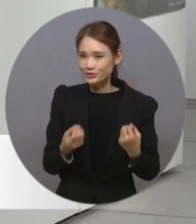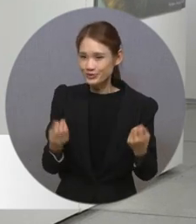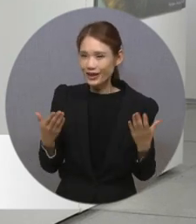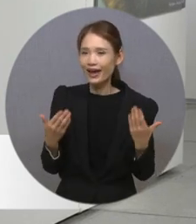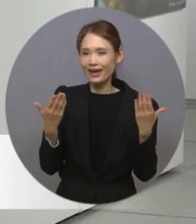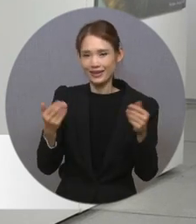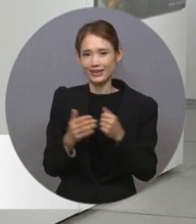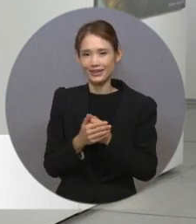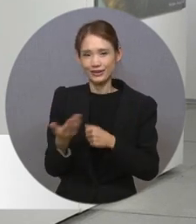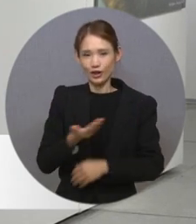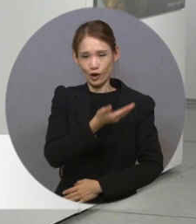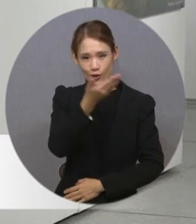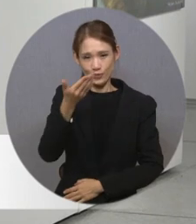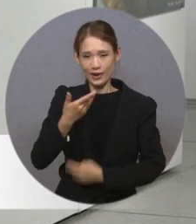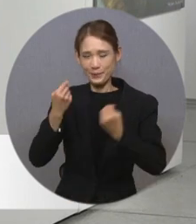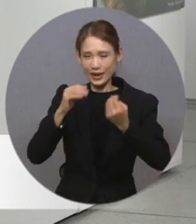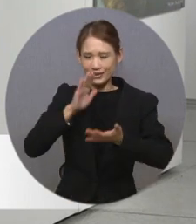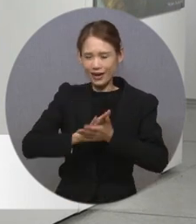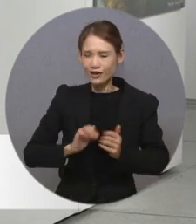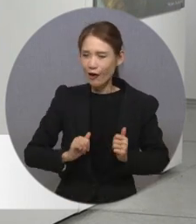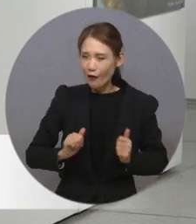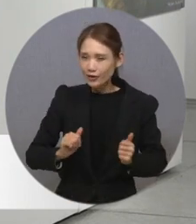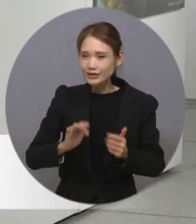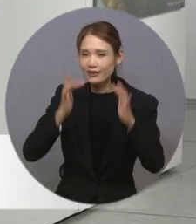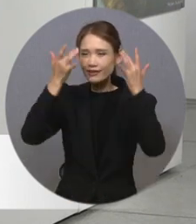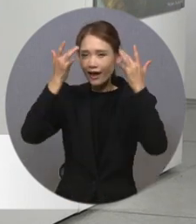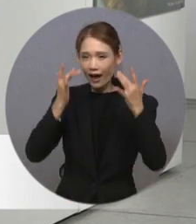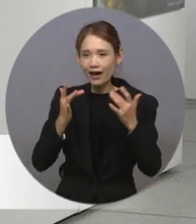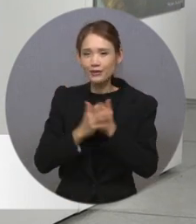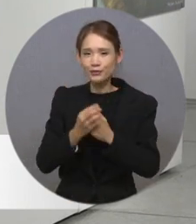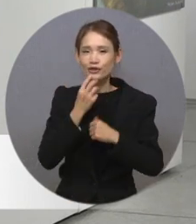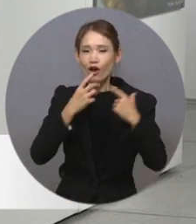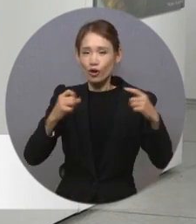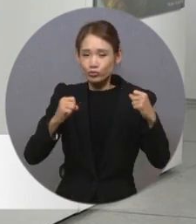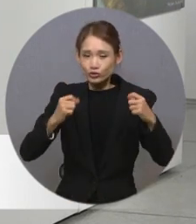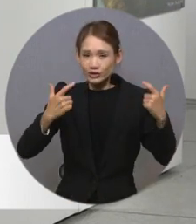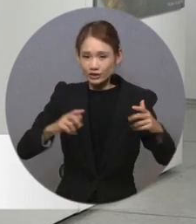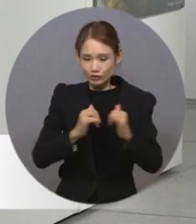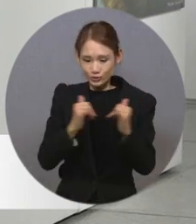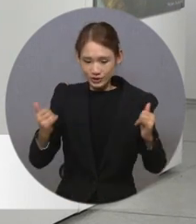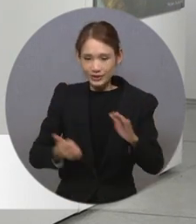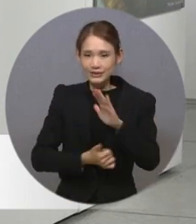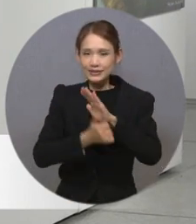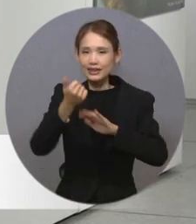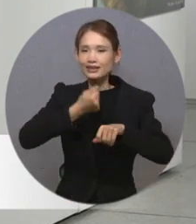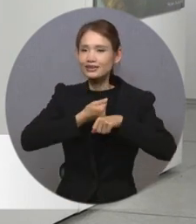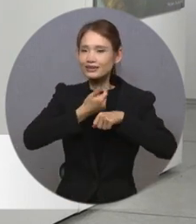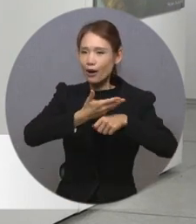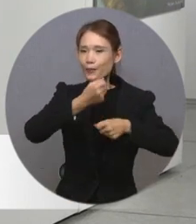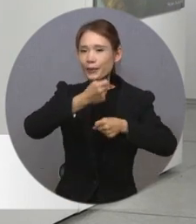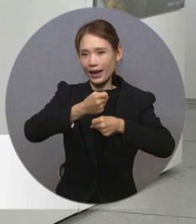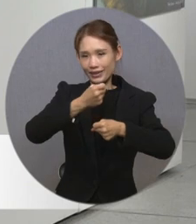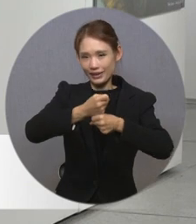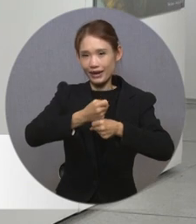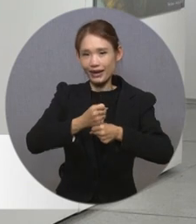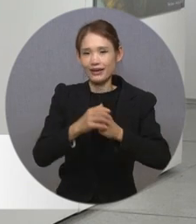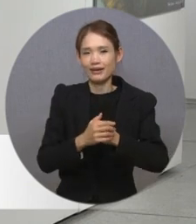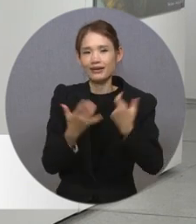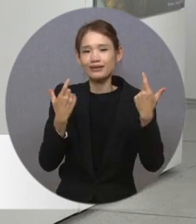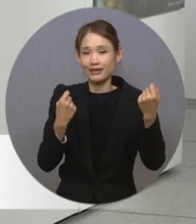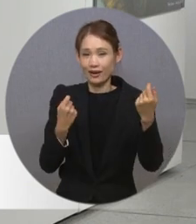드립니다. 작가 여러분들의 많은 열정과 땀이 경기 북부 지역 주민들에게 희망을 만들어주는